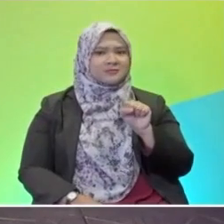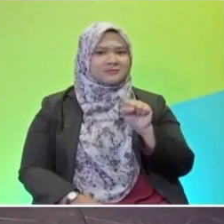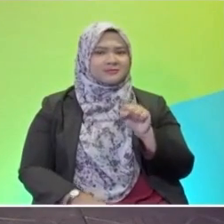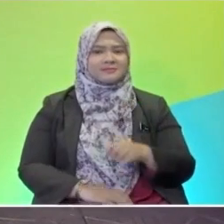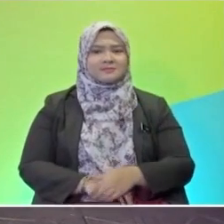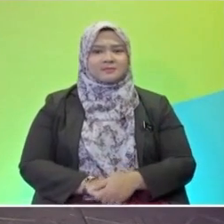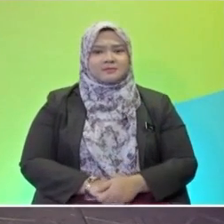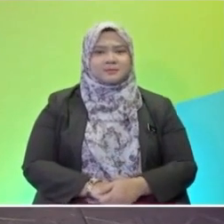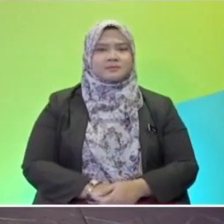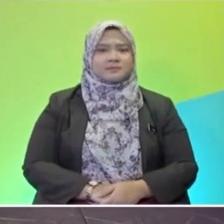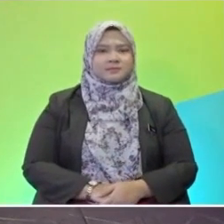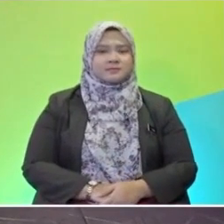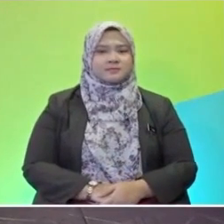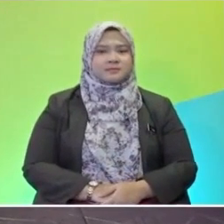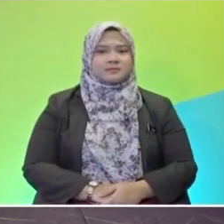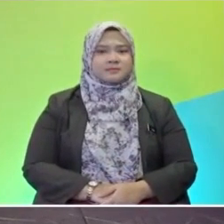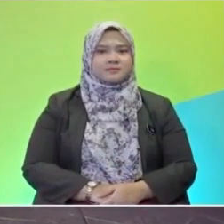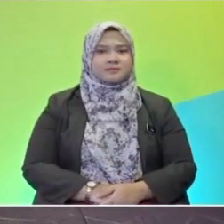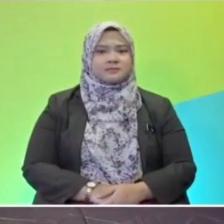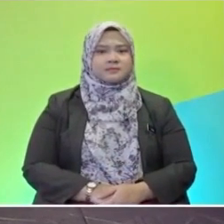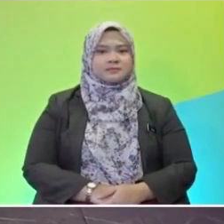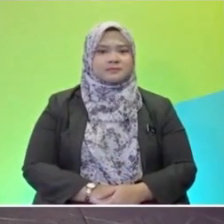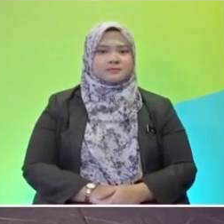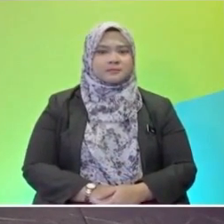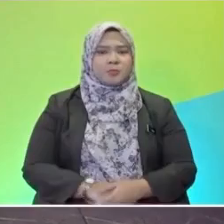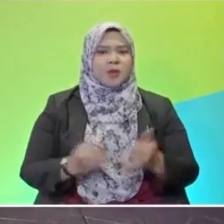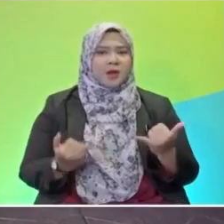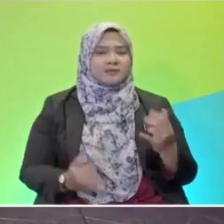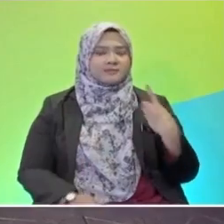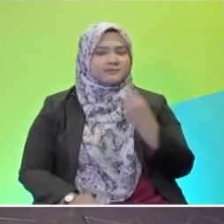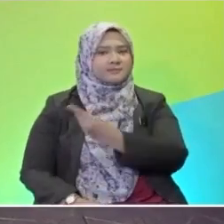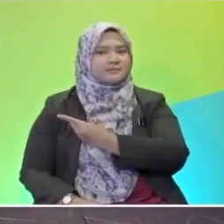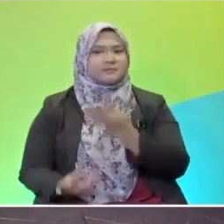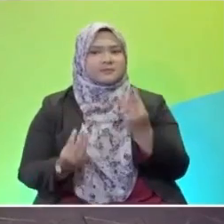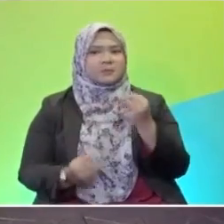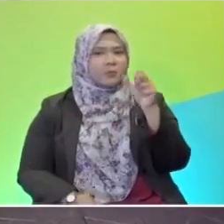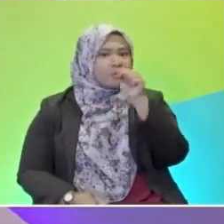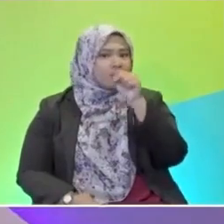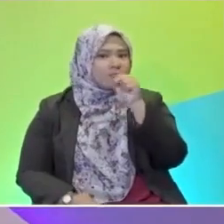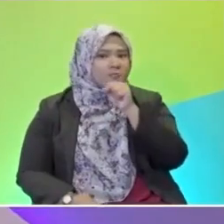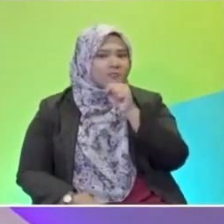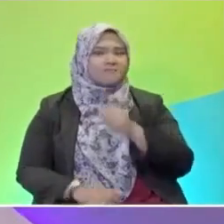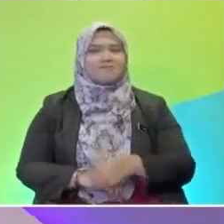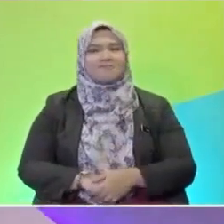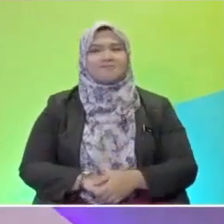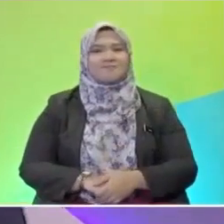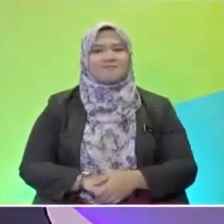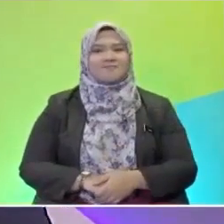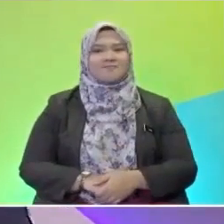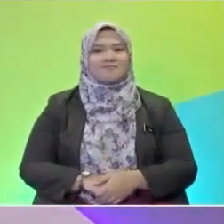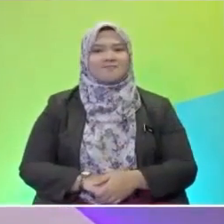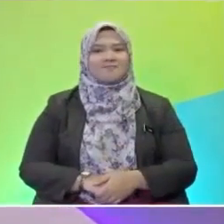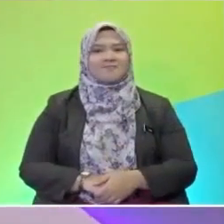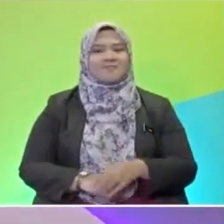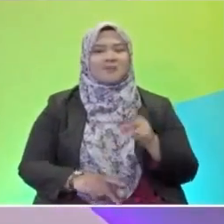rangkumkan tadi dalam bentuk nyanyian Kita boleh cakap semakin dekat objek